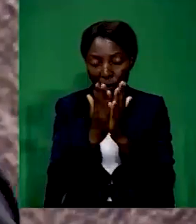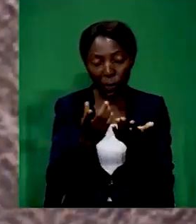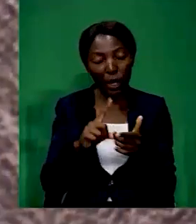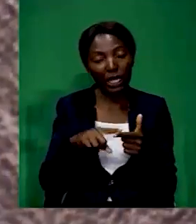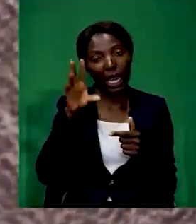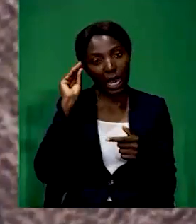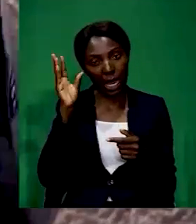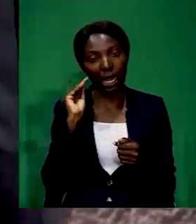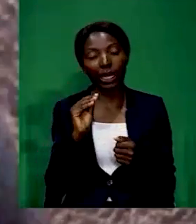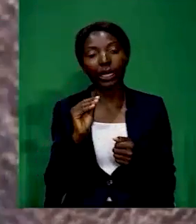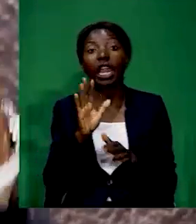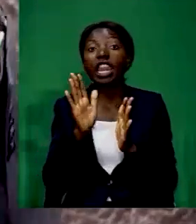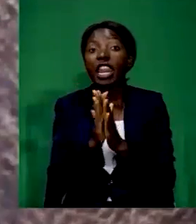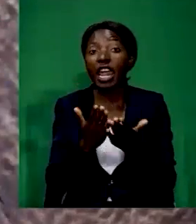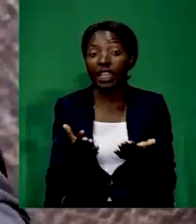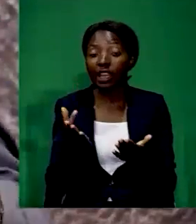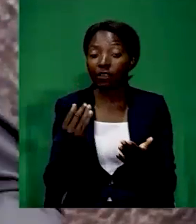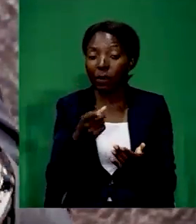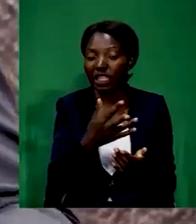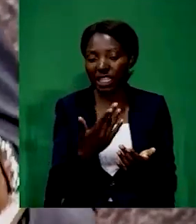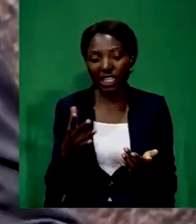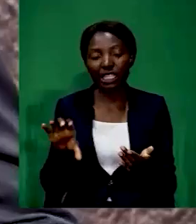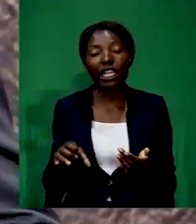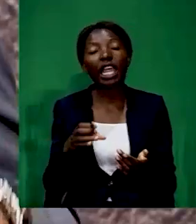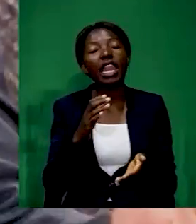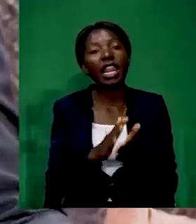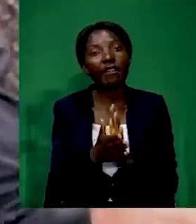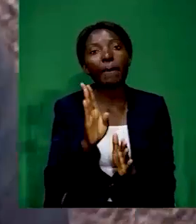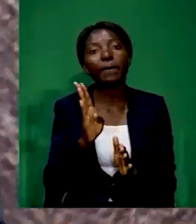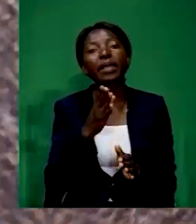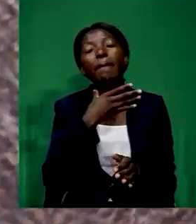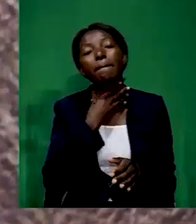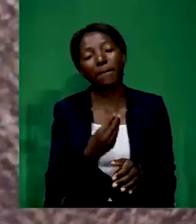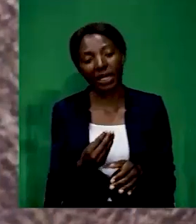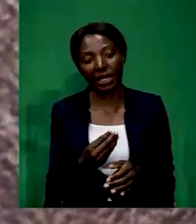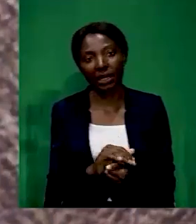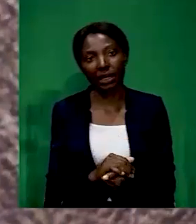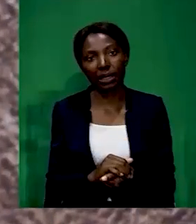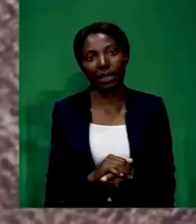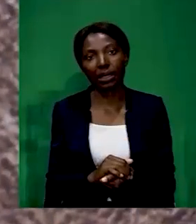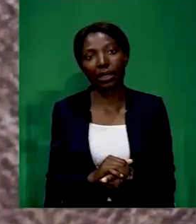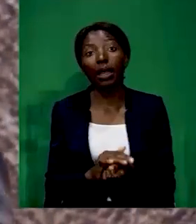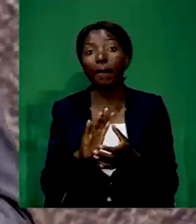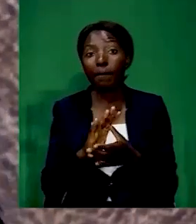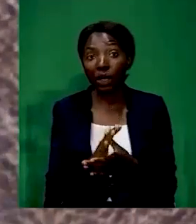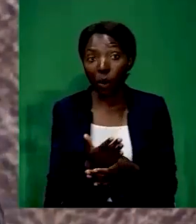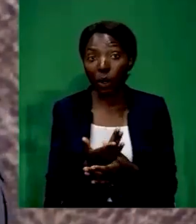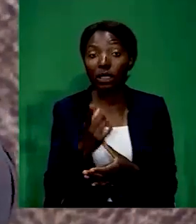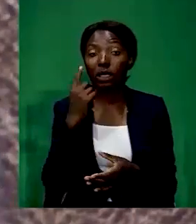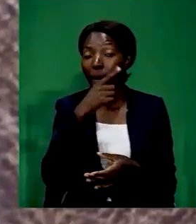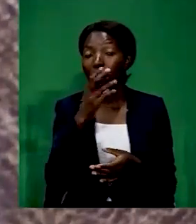murai. Hapana chimwe chezvinhu zvichashaikwa kana chichashairwa shamwari yacho nokuti